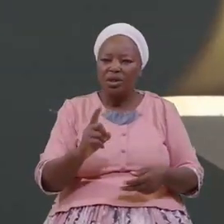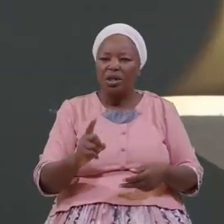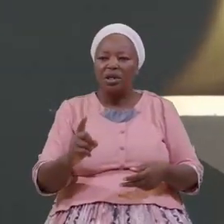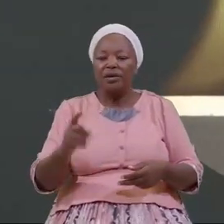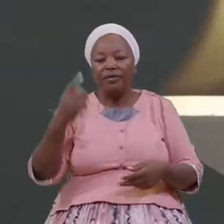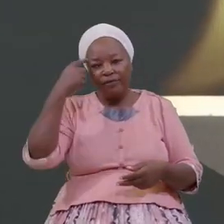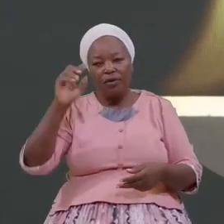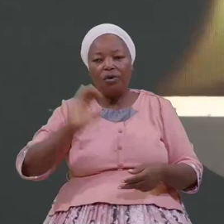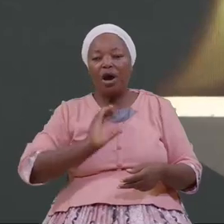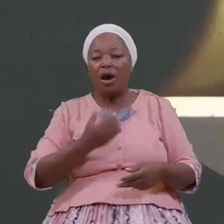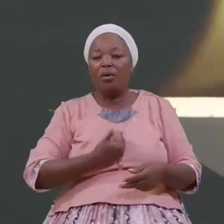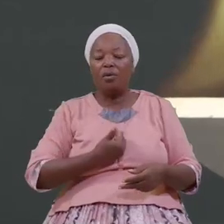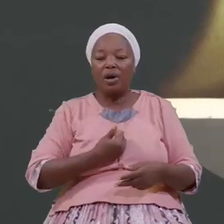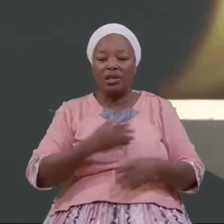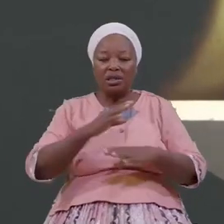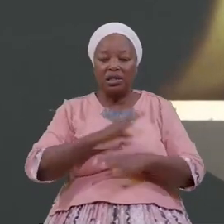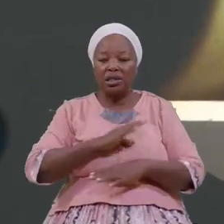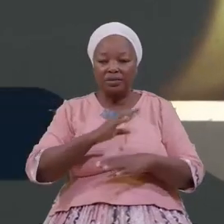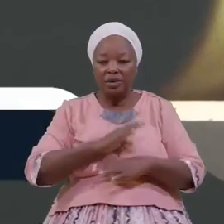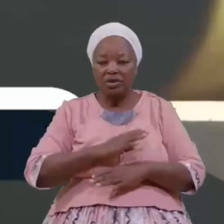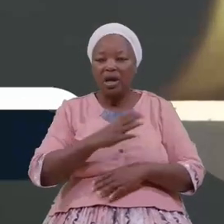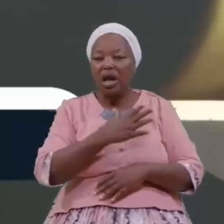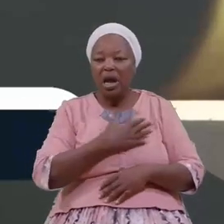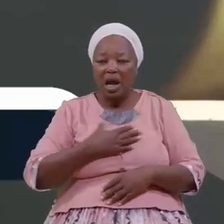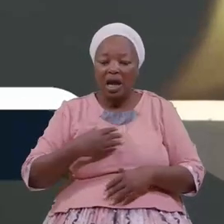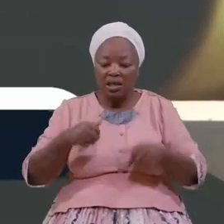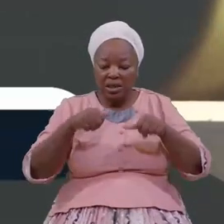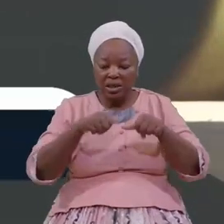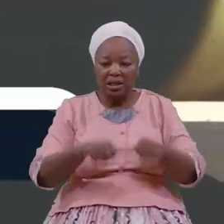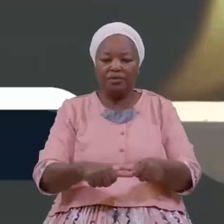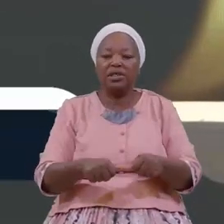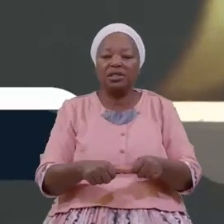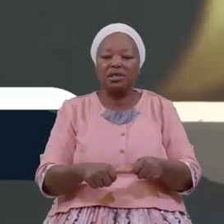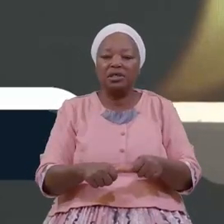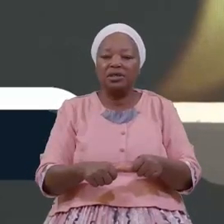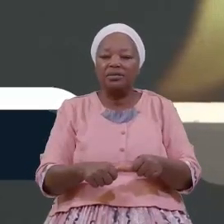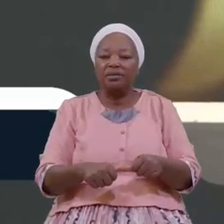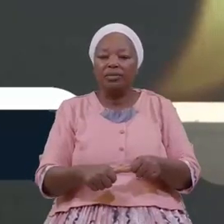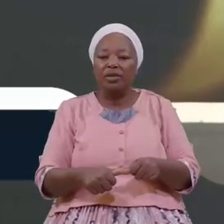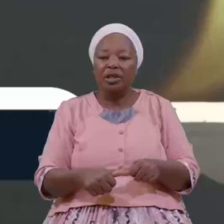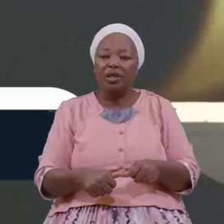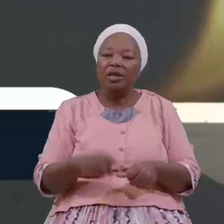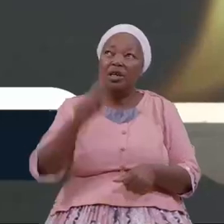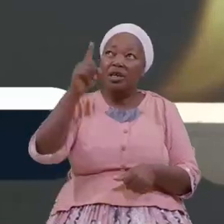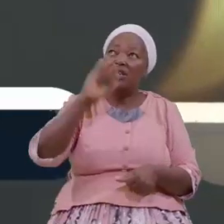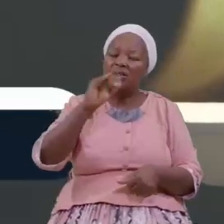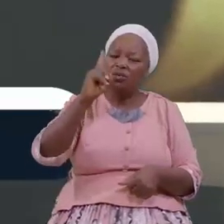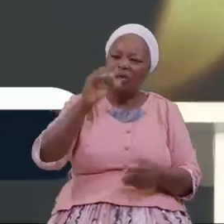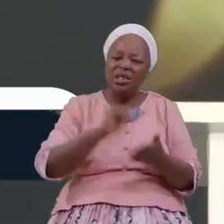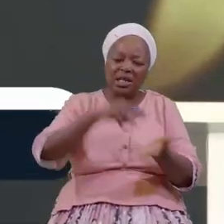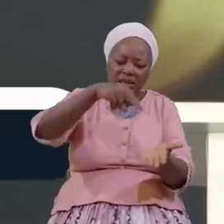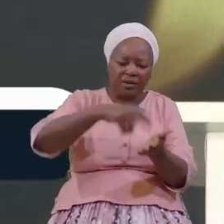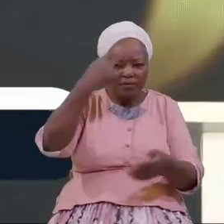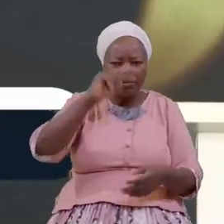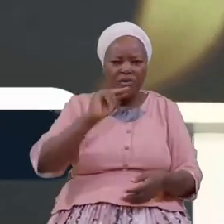notre satisfaction et notre fermeté. La garantie. Christ est notre caution,